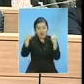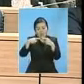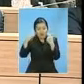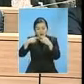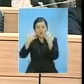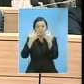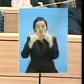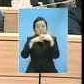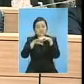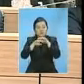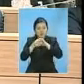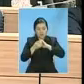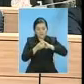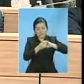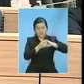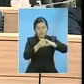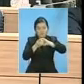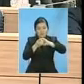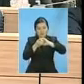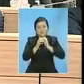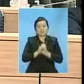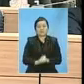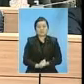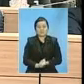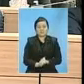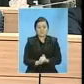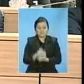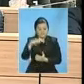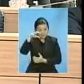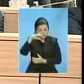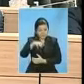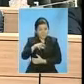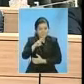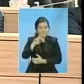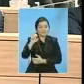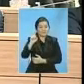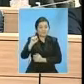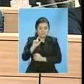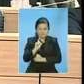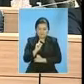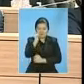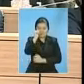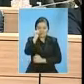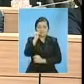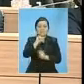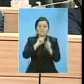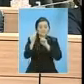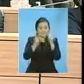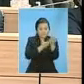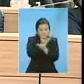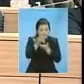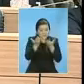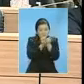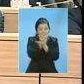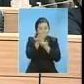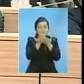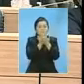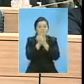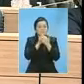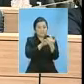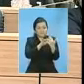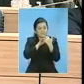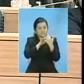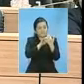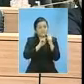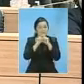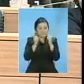มกันเพราะฉะนั้นสภาแห่งนี้เป็นที่ที่ดีที่สุดในการที่จะไดอะล็อกหรือสารเสวนา